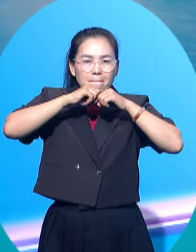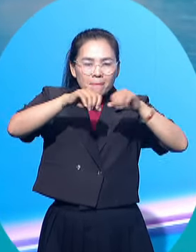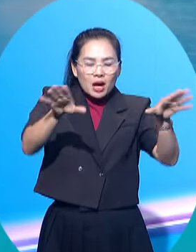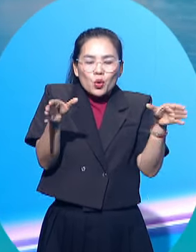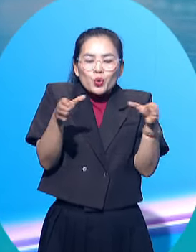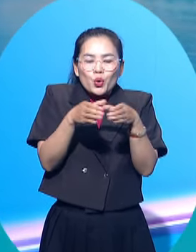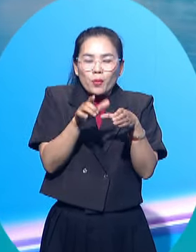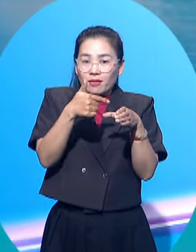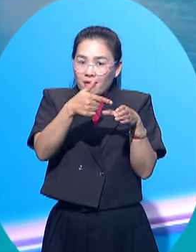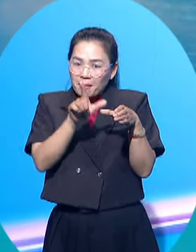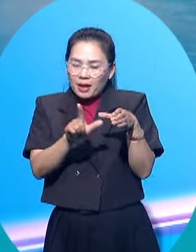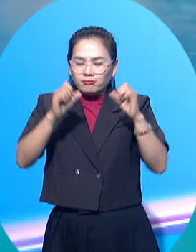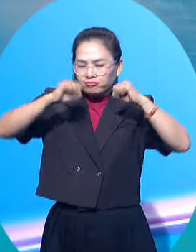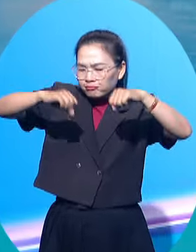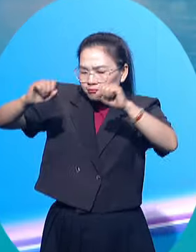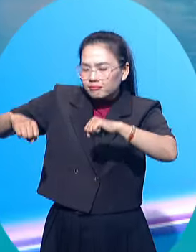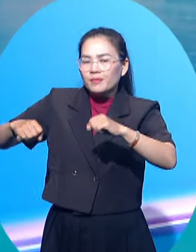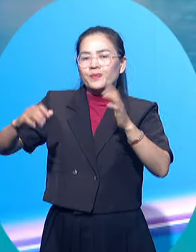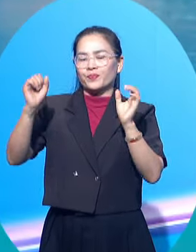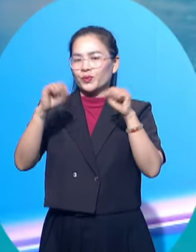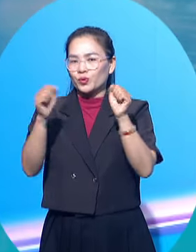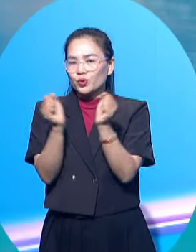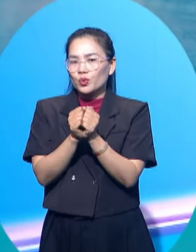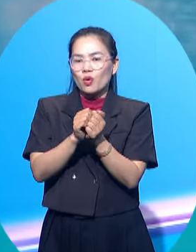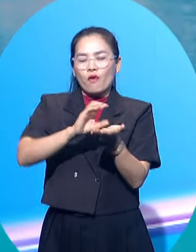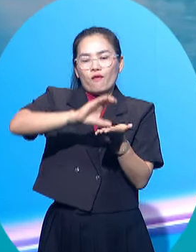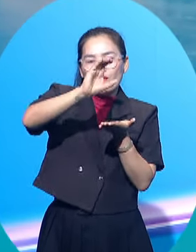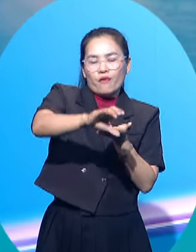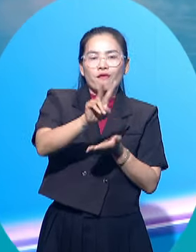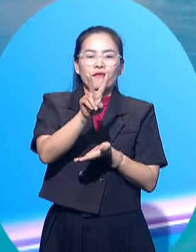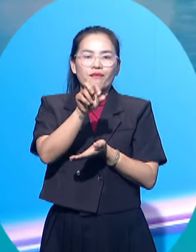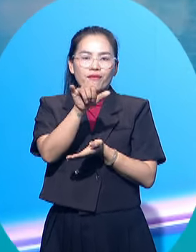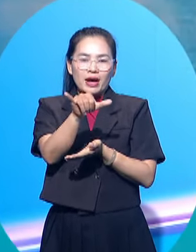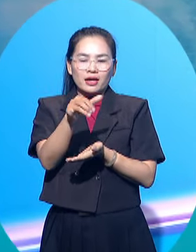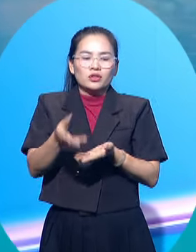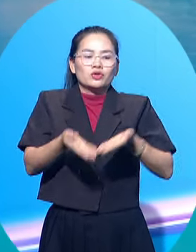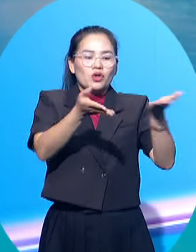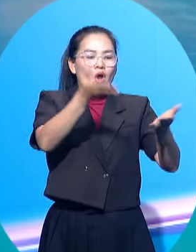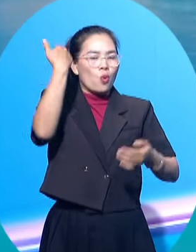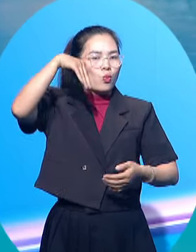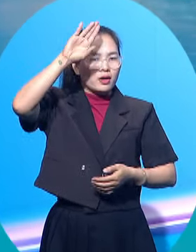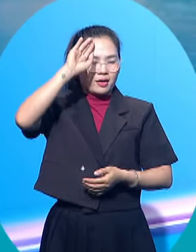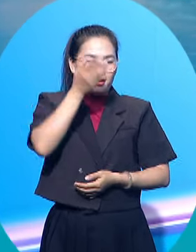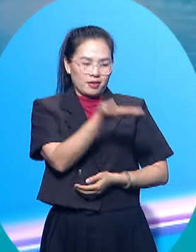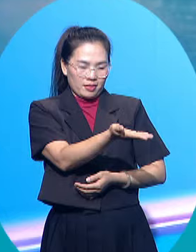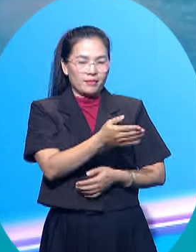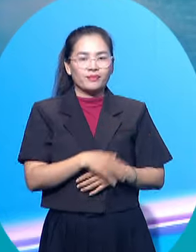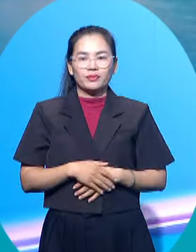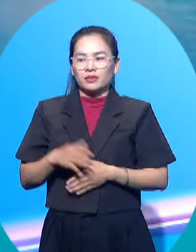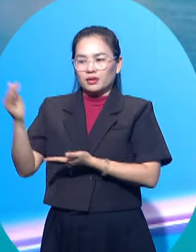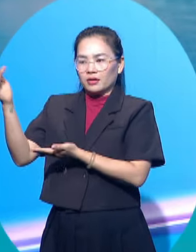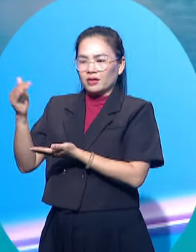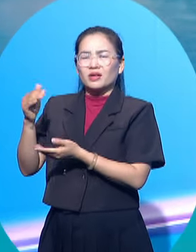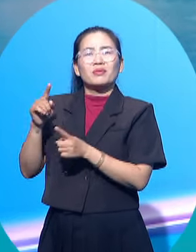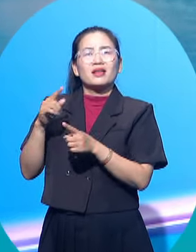nước thuộc nhóm J7 đã nhất trí với một thỏa thuận sơ bộ cung cấp khoảng vay 50 tỷ đô la mỹ cho Ukraina sử dụng khoản lợi nhuận từ tài sản